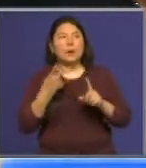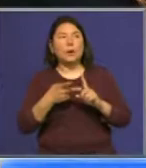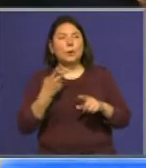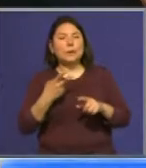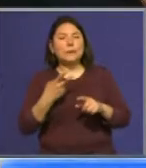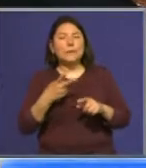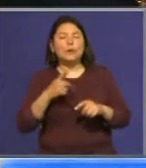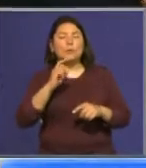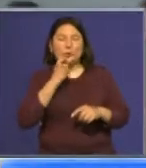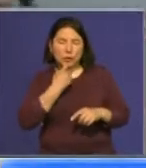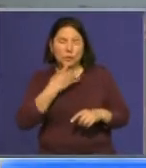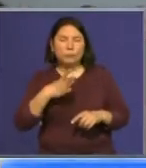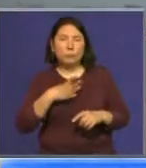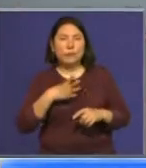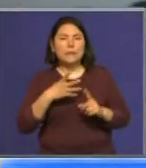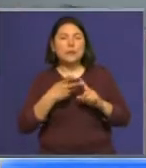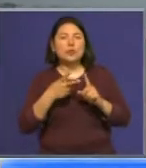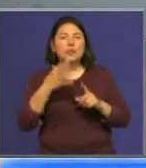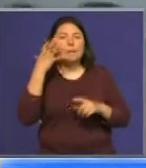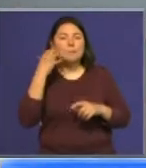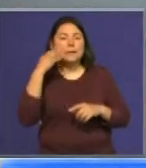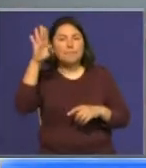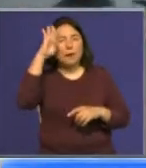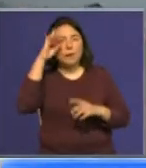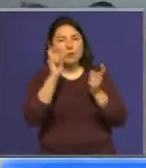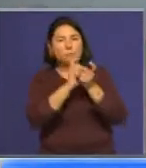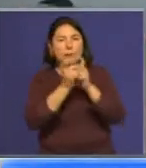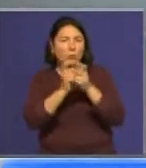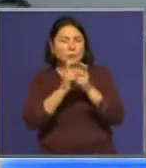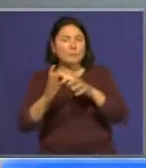Әрине қиын болды. Екінші бой Алматының баласымен шықтым.